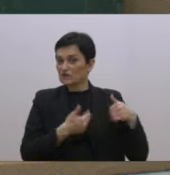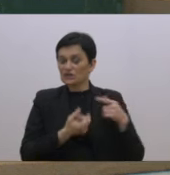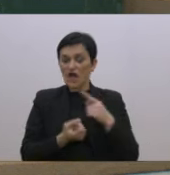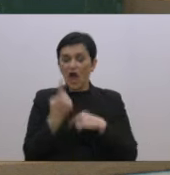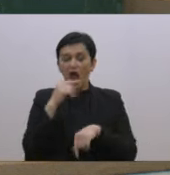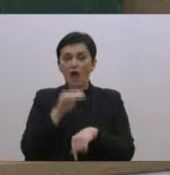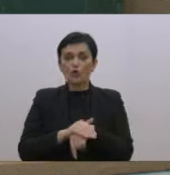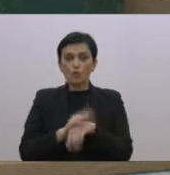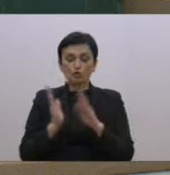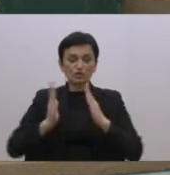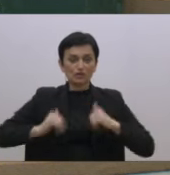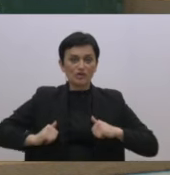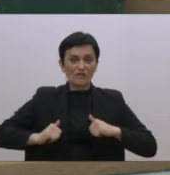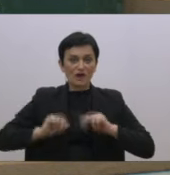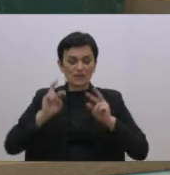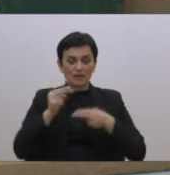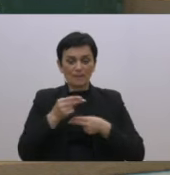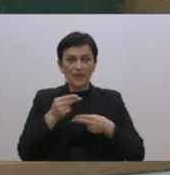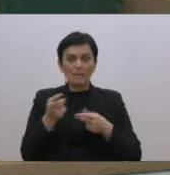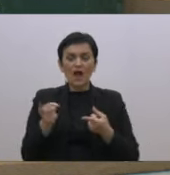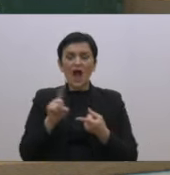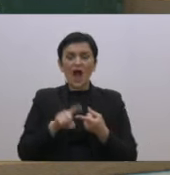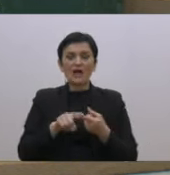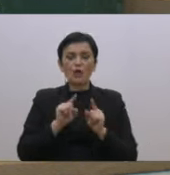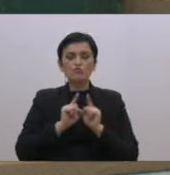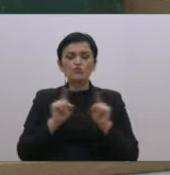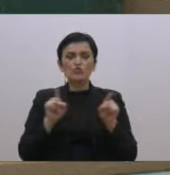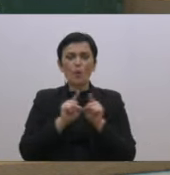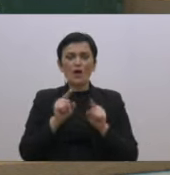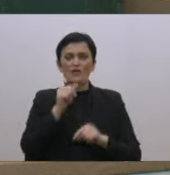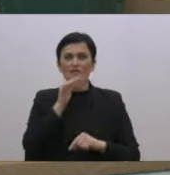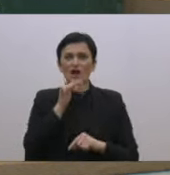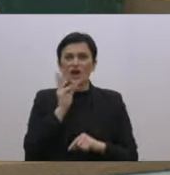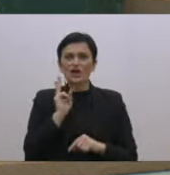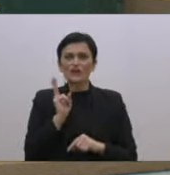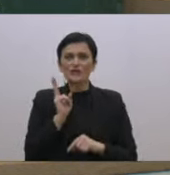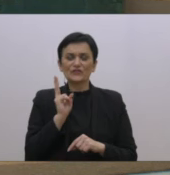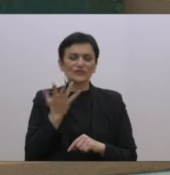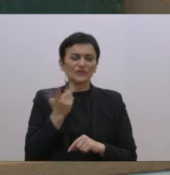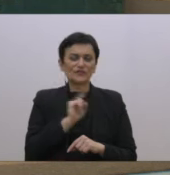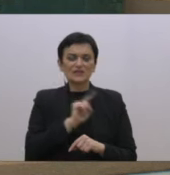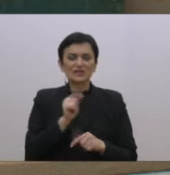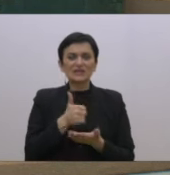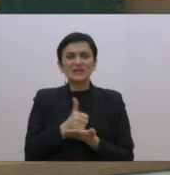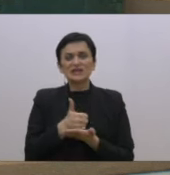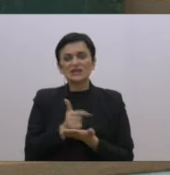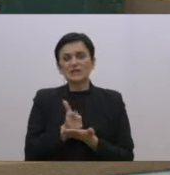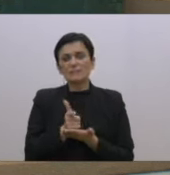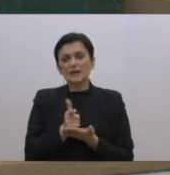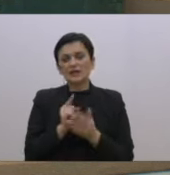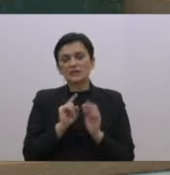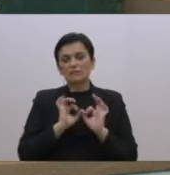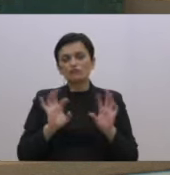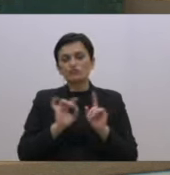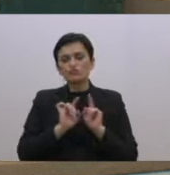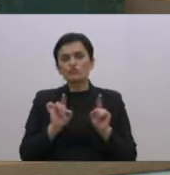რომ ჩაუვარდათ ეს თემა. ეს ეხებოდა იმ პროპაგანდას თითქოს ვინმე LGBT პროპაგანდას აკეთებდა